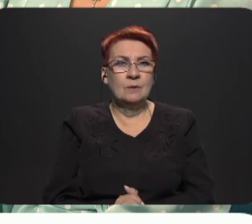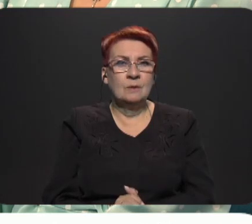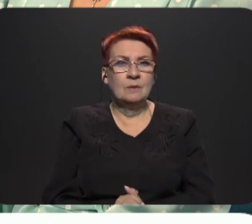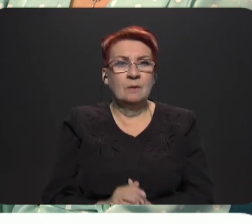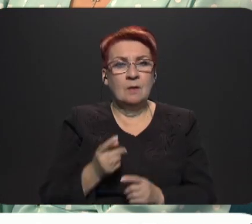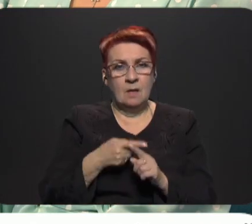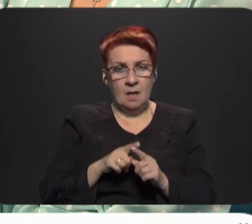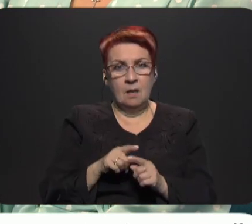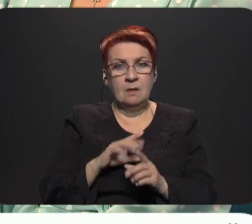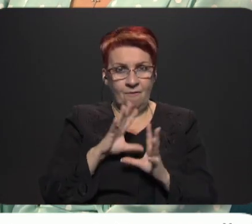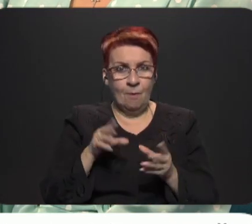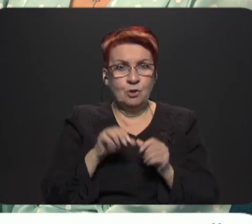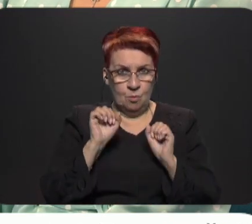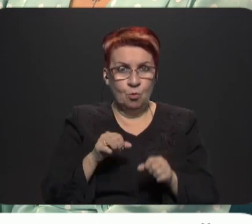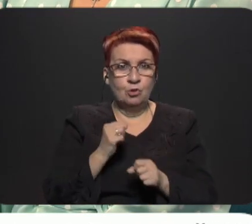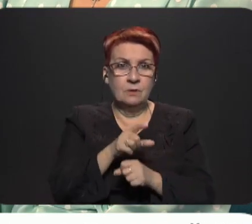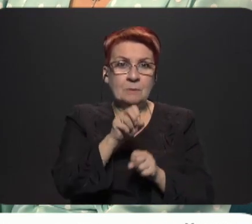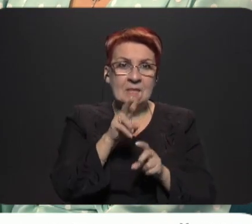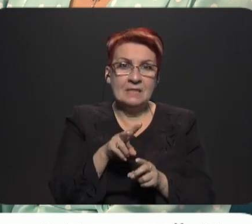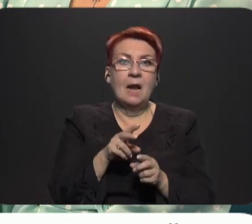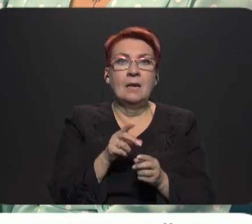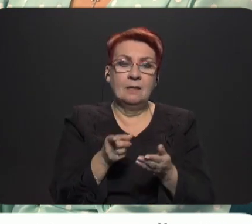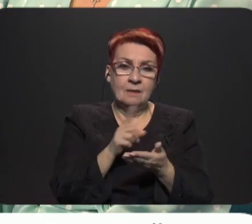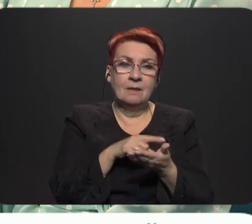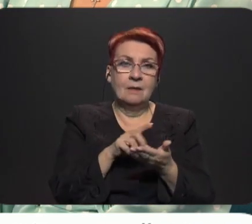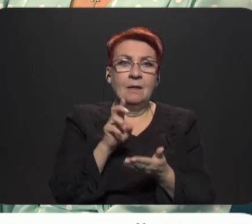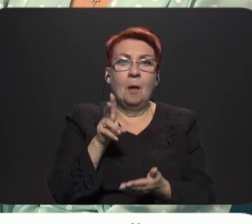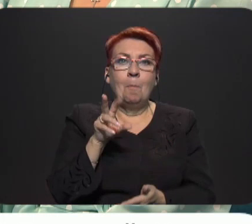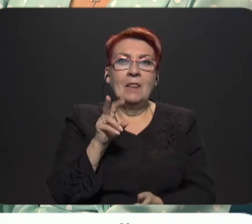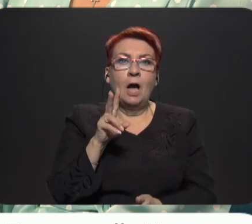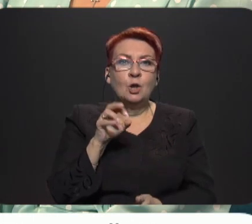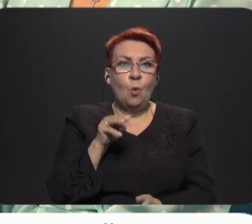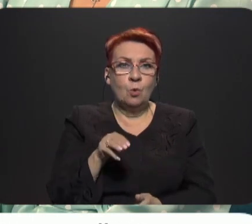Это вообще можно делать? Правильно это? Писать Богу?